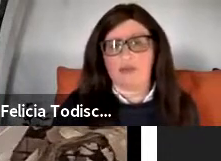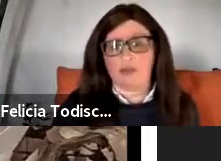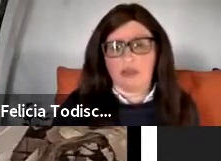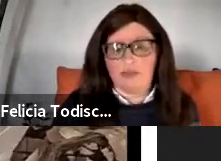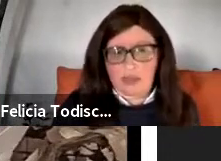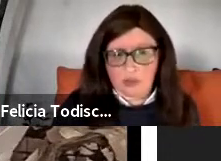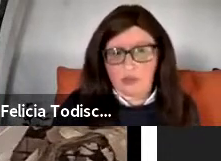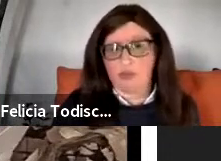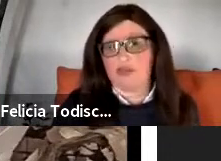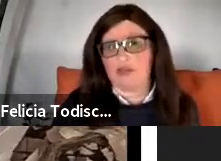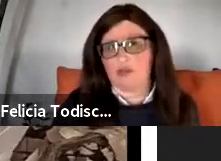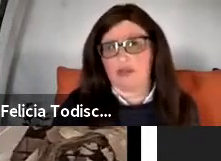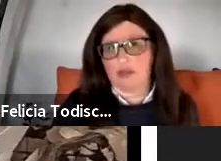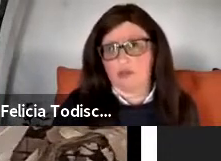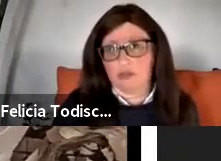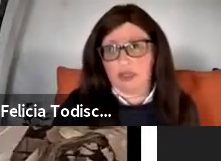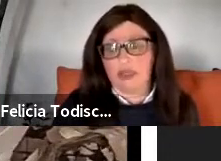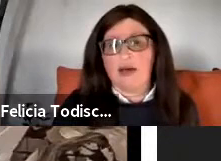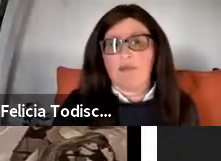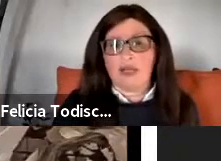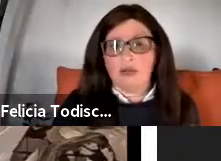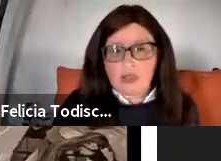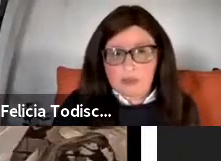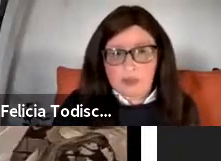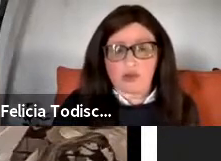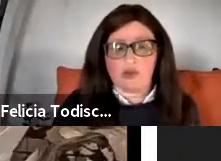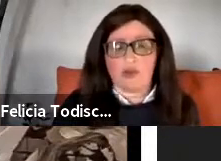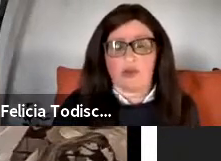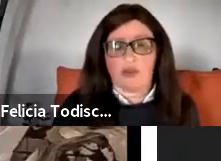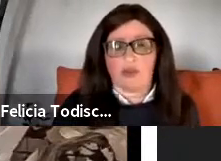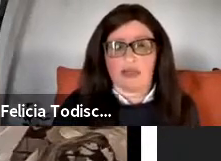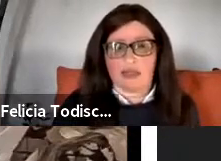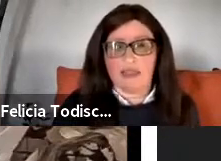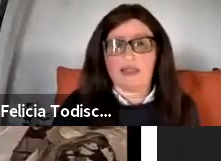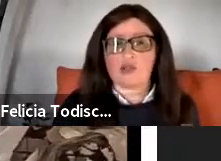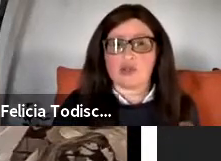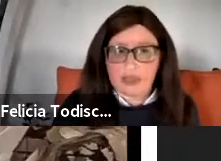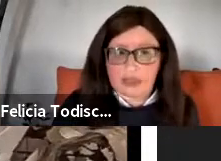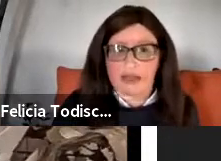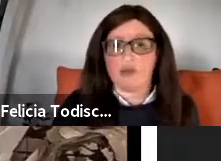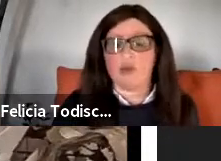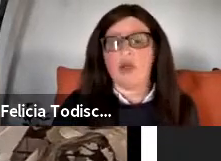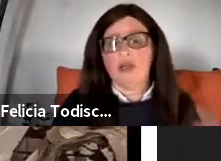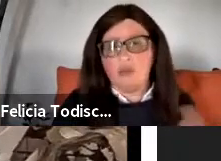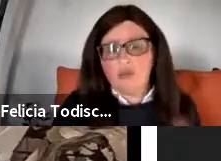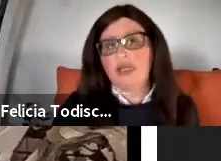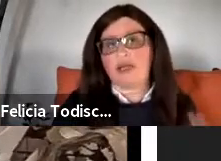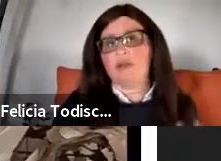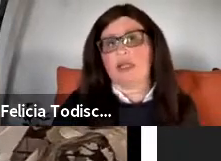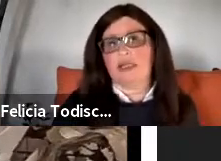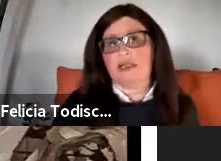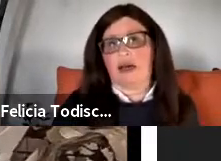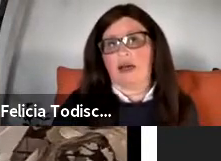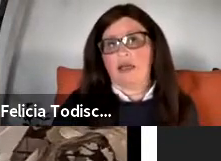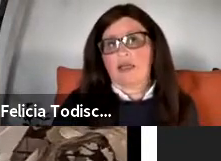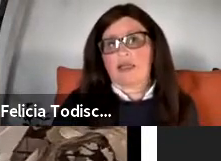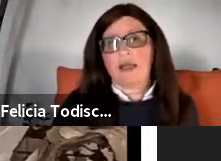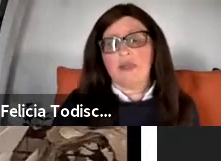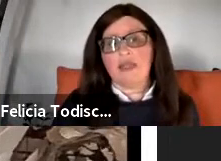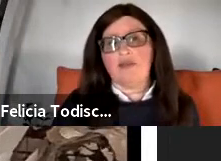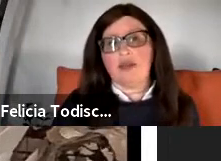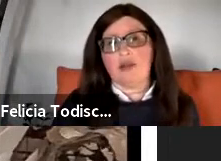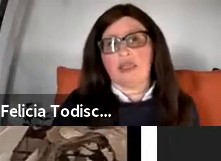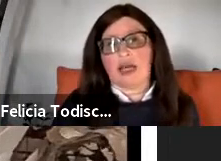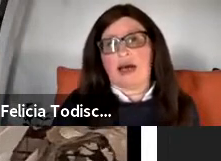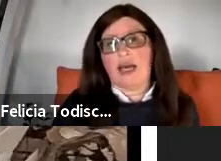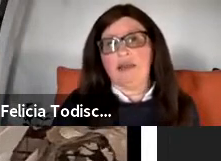informazioni, li vogliamo tutti i contenuti, ma non si possono rendere soltanto in un'unica modalità. Se